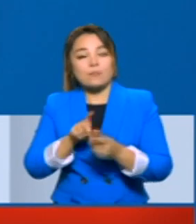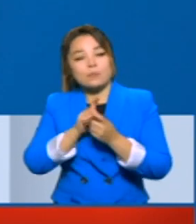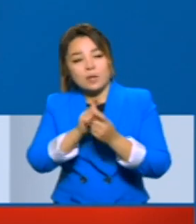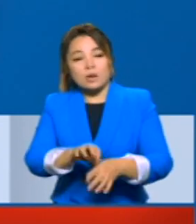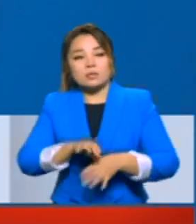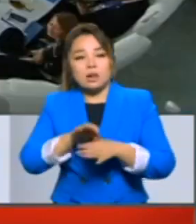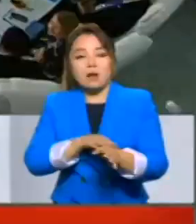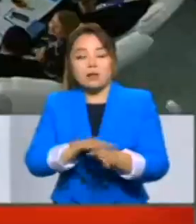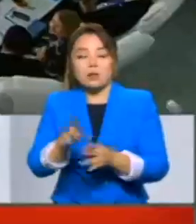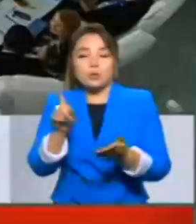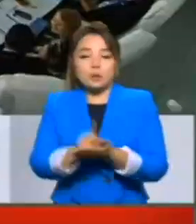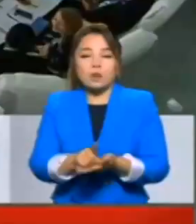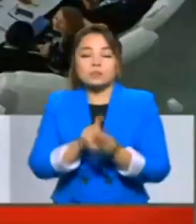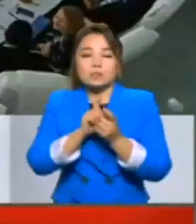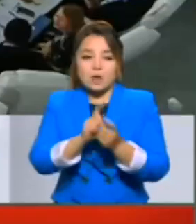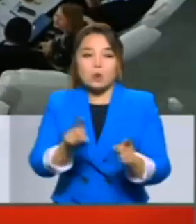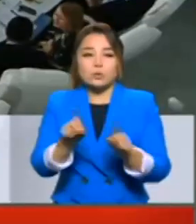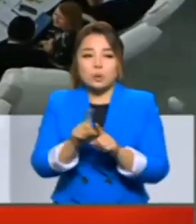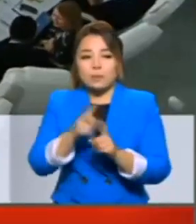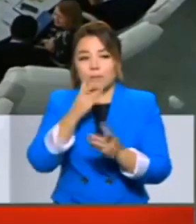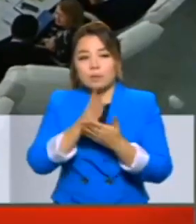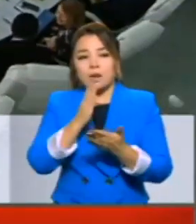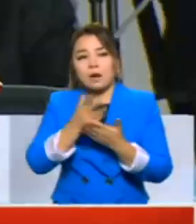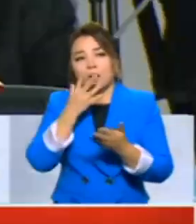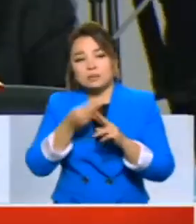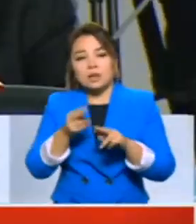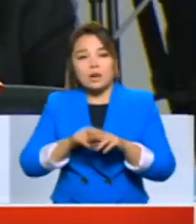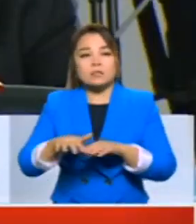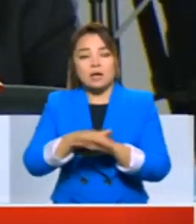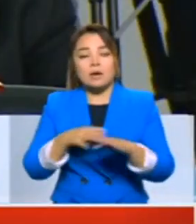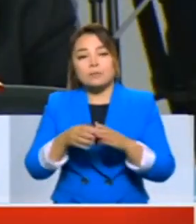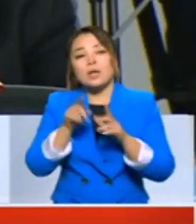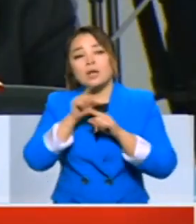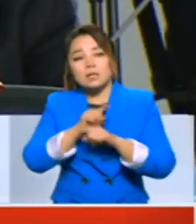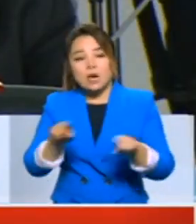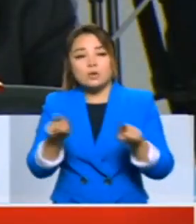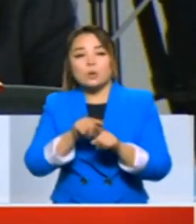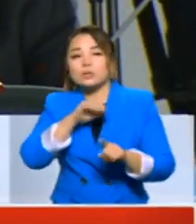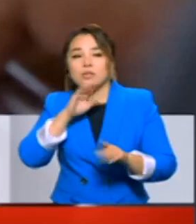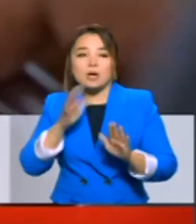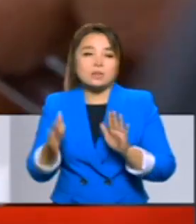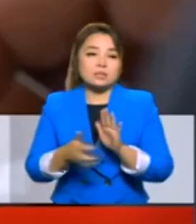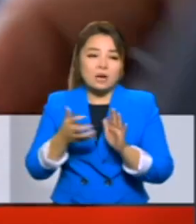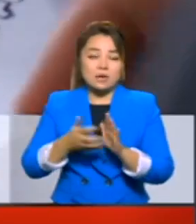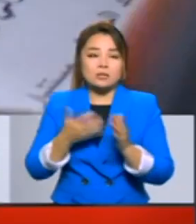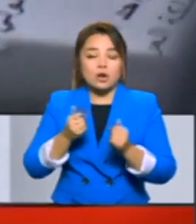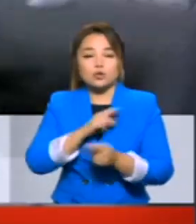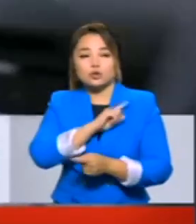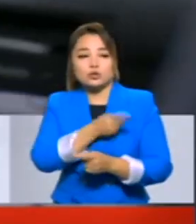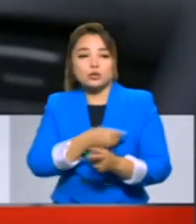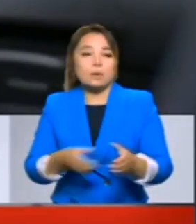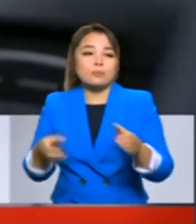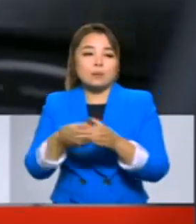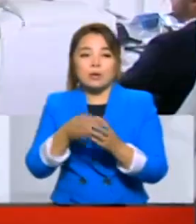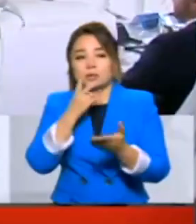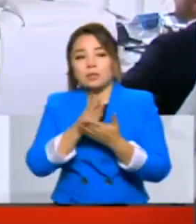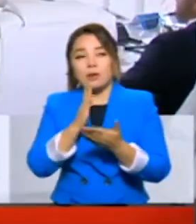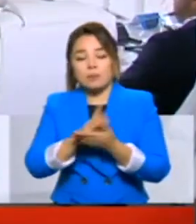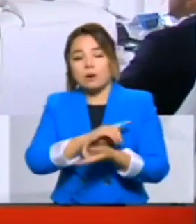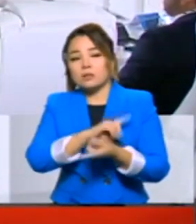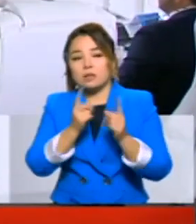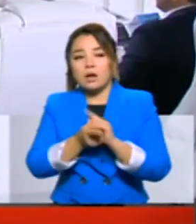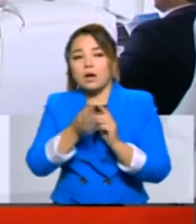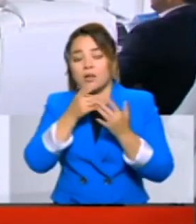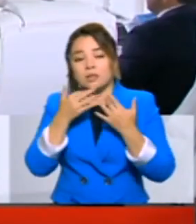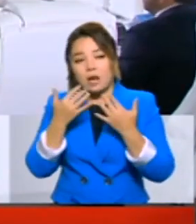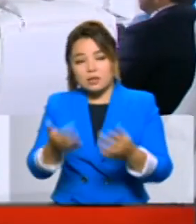өз мәселесімен бөлік күрессе жеңіске жету мүмкін емес. Жай ғана насихат та жеткіліксіз. Сондықтан күш біріктіру заман талабына айналып бара